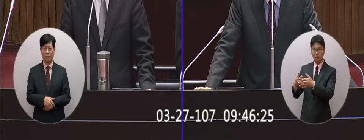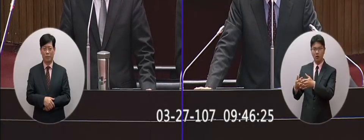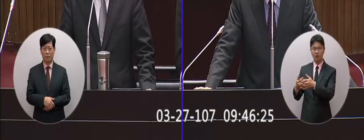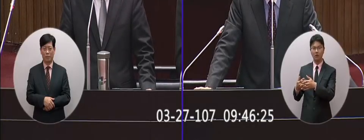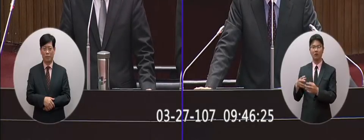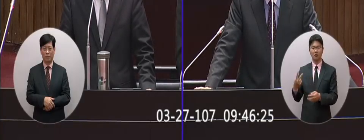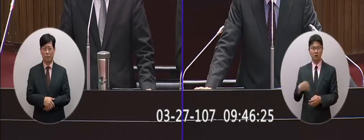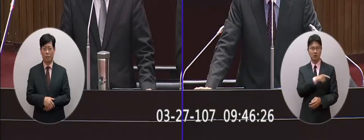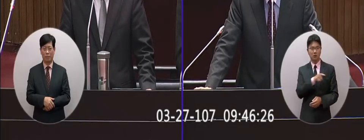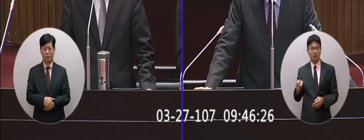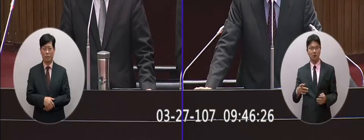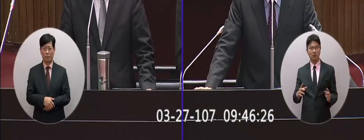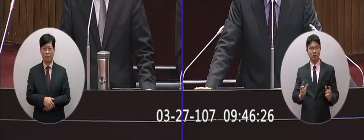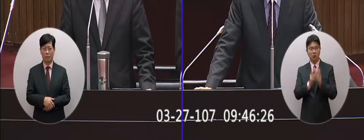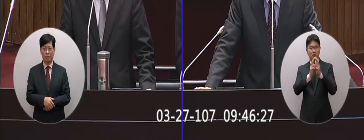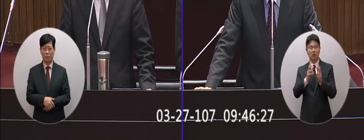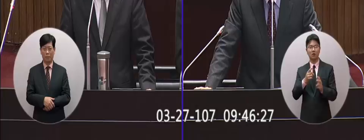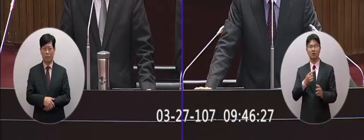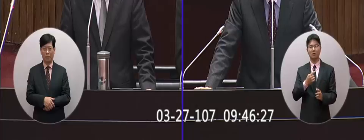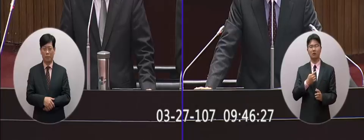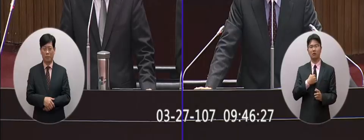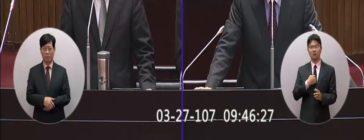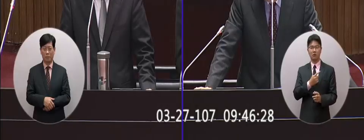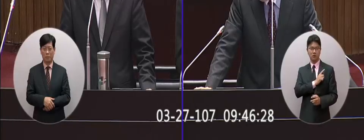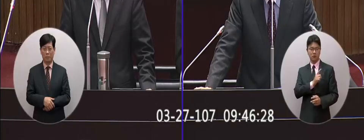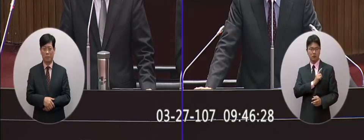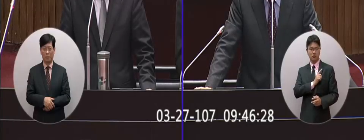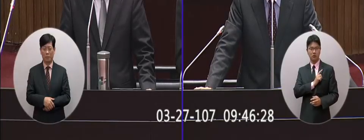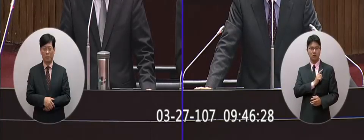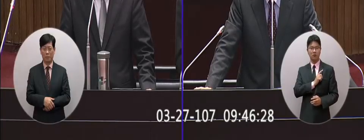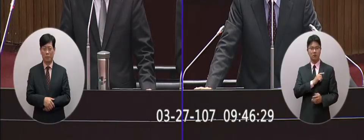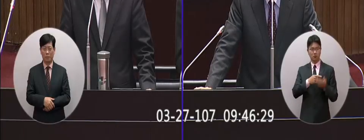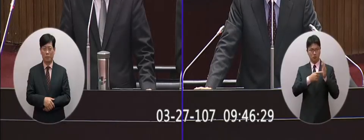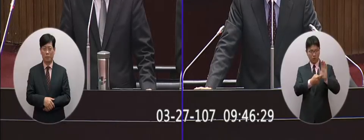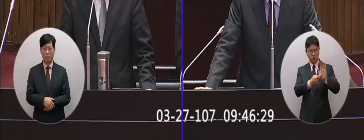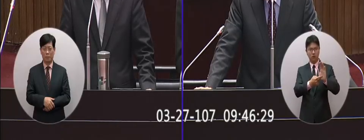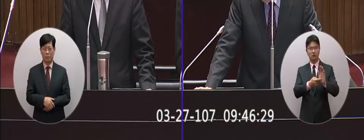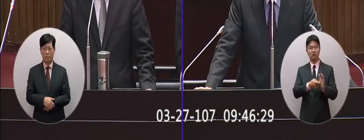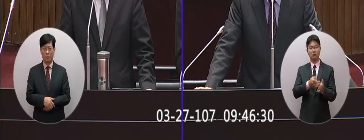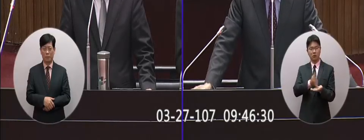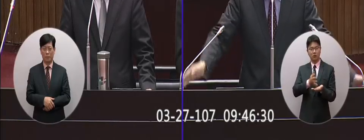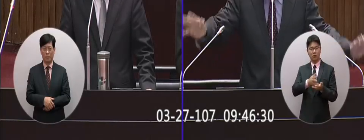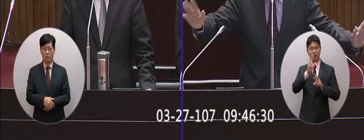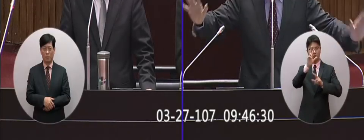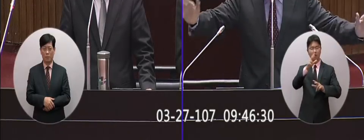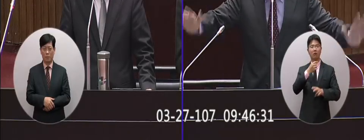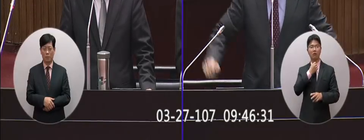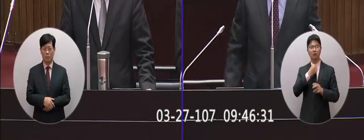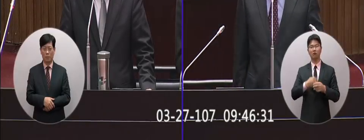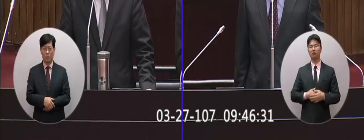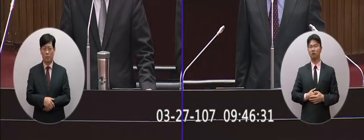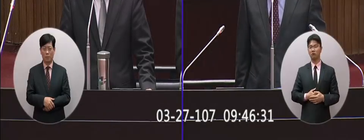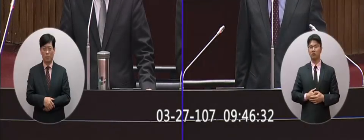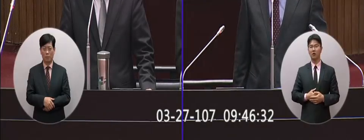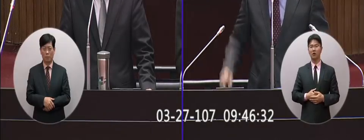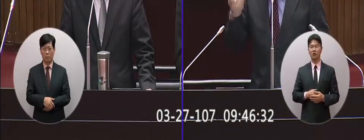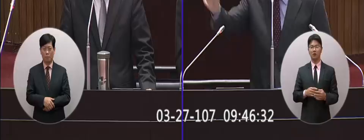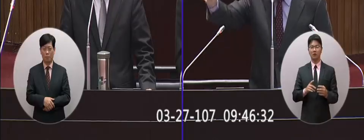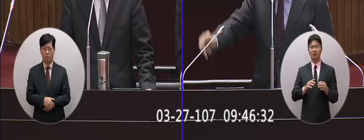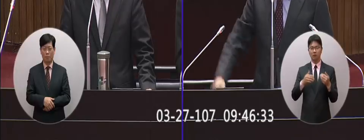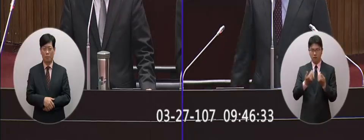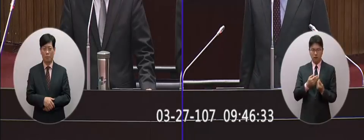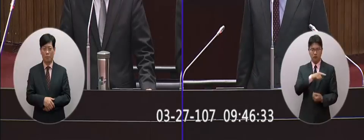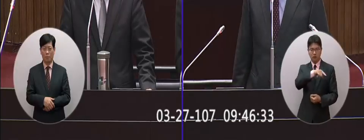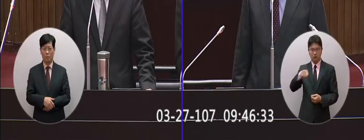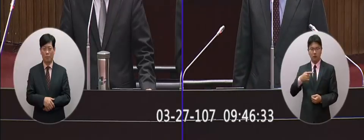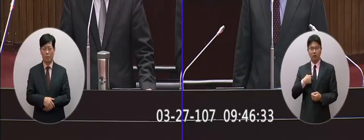山不容二虎，我们的表态，你尽量去表态。我相信这个战争会缓和下来，而